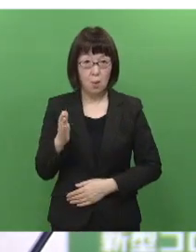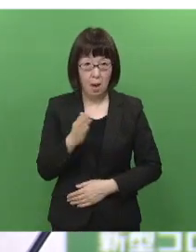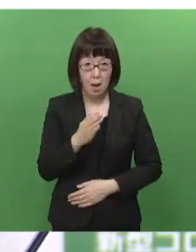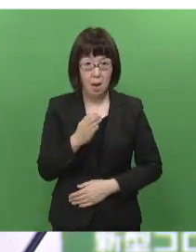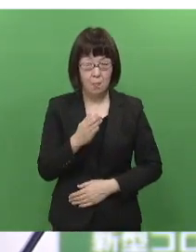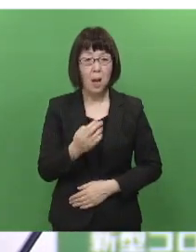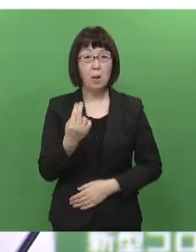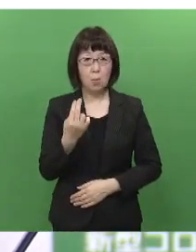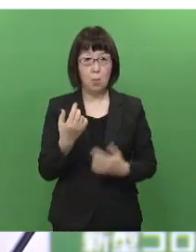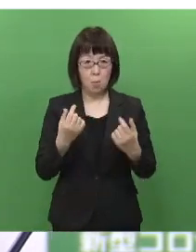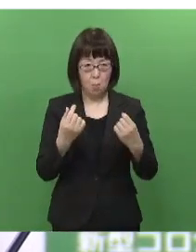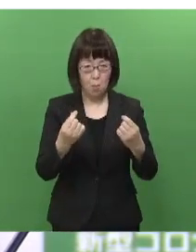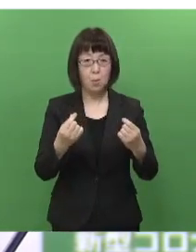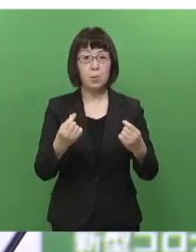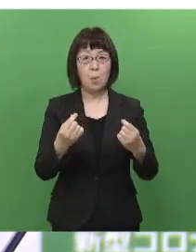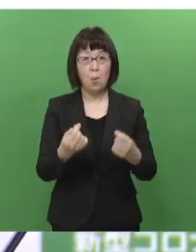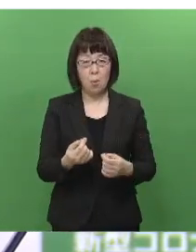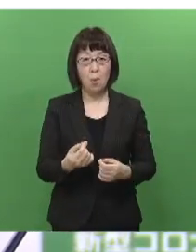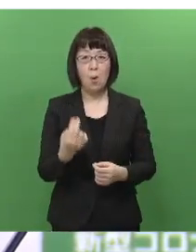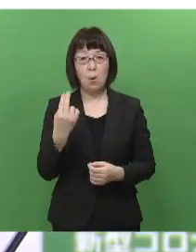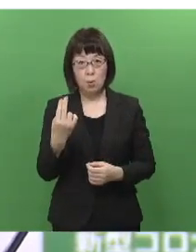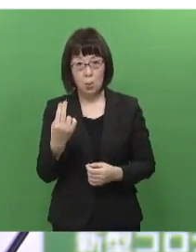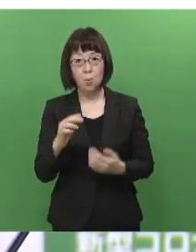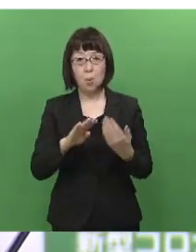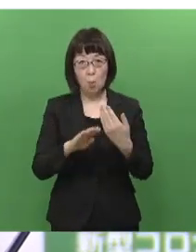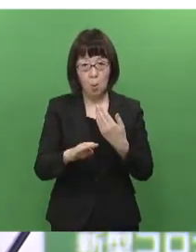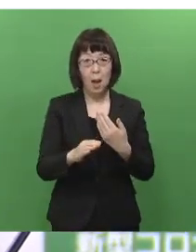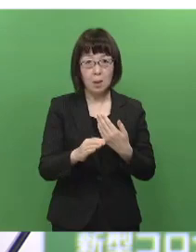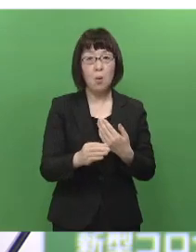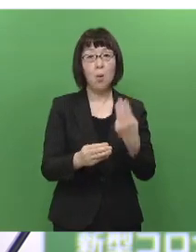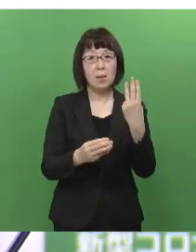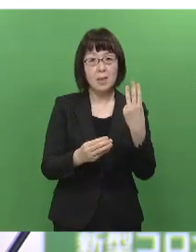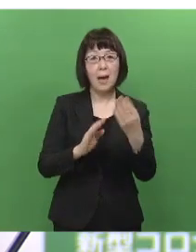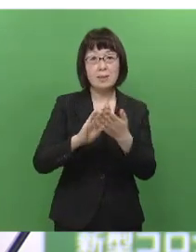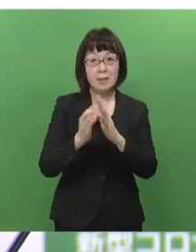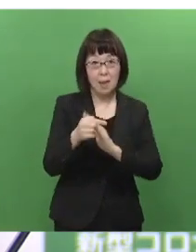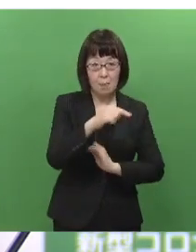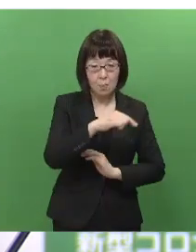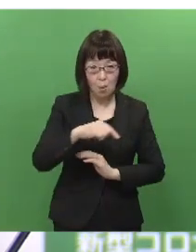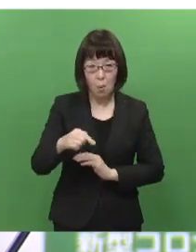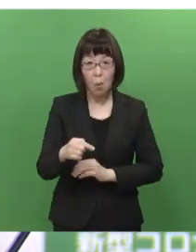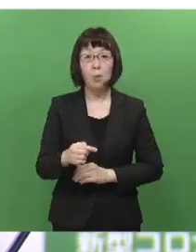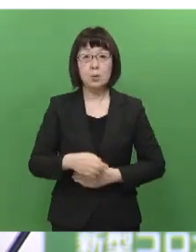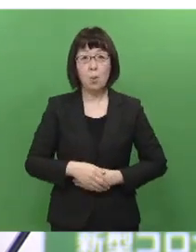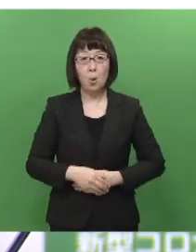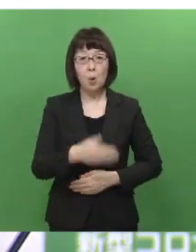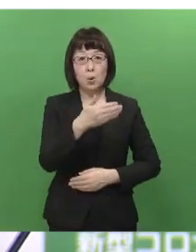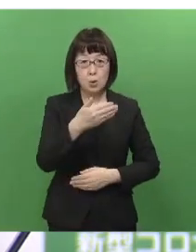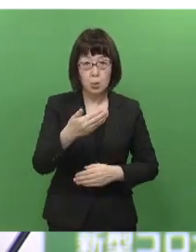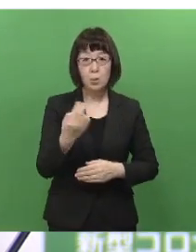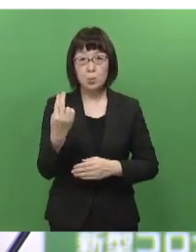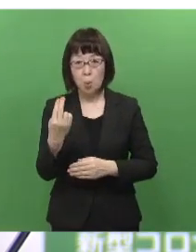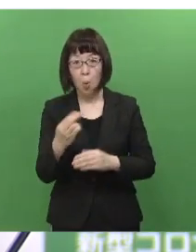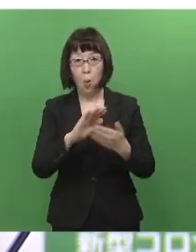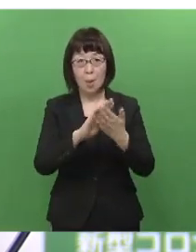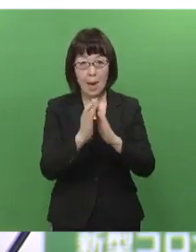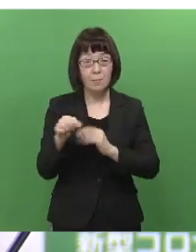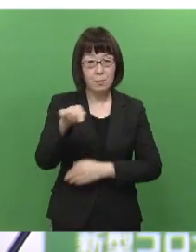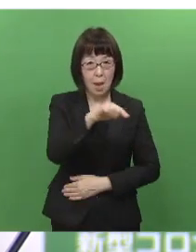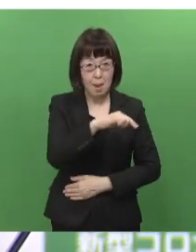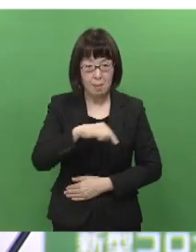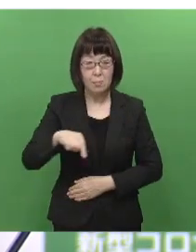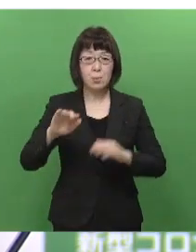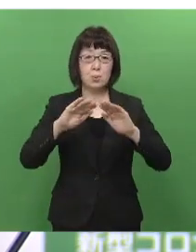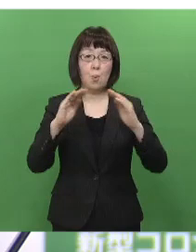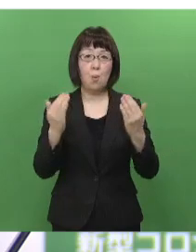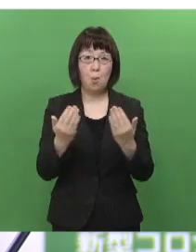京都もそうですし、1都3県でもそうですし、9都県市の場合もそうだったと思いますけれども、これまでも現場の声を上げ